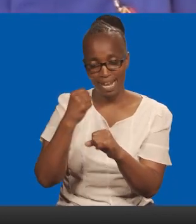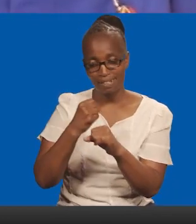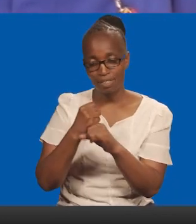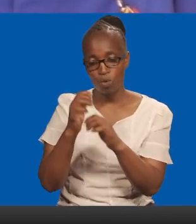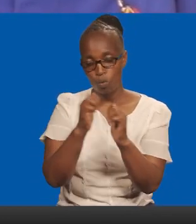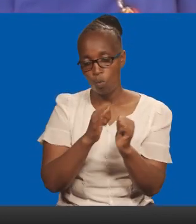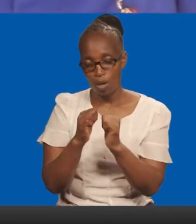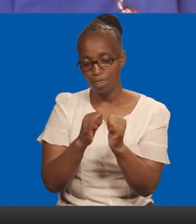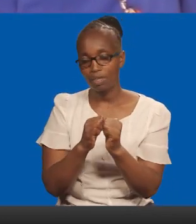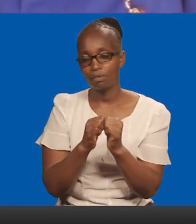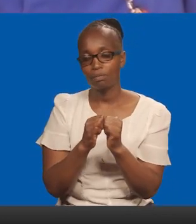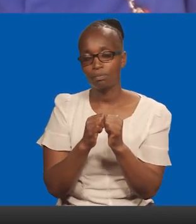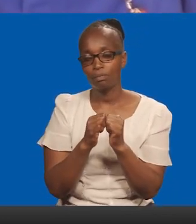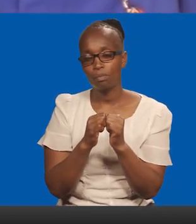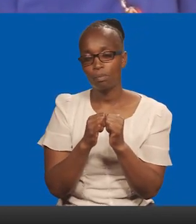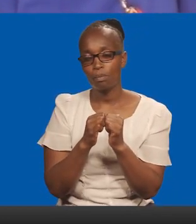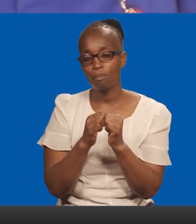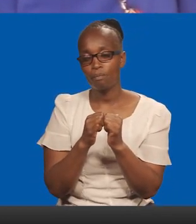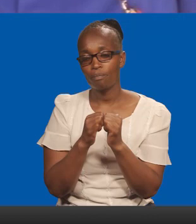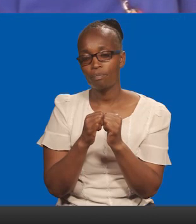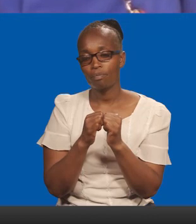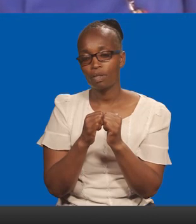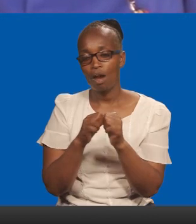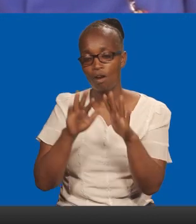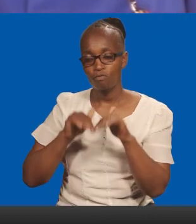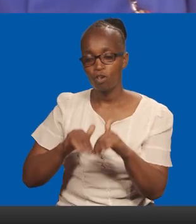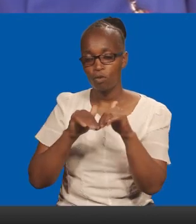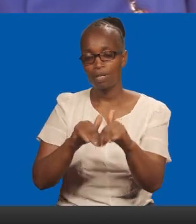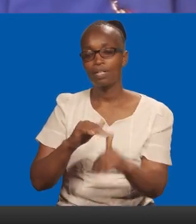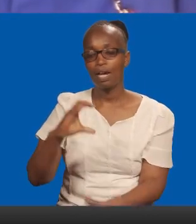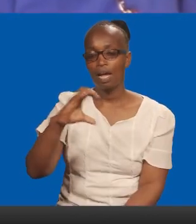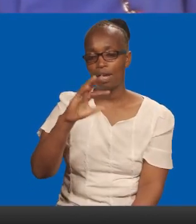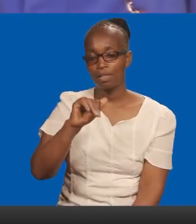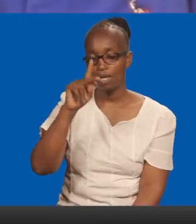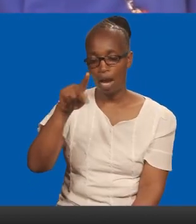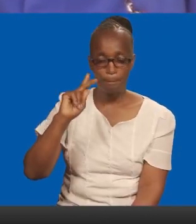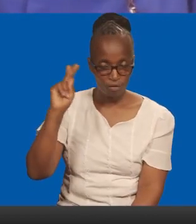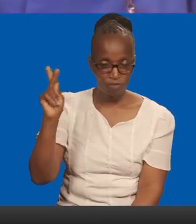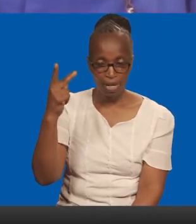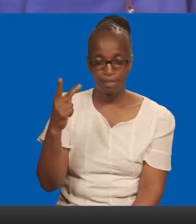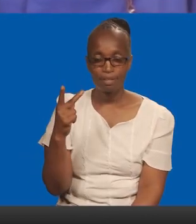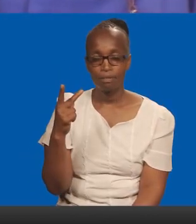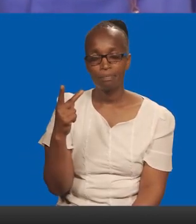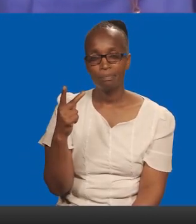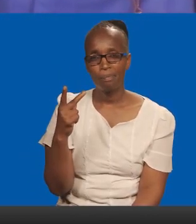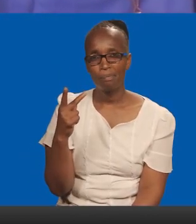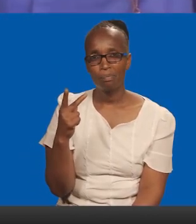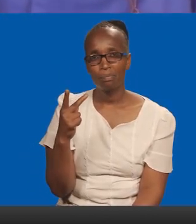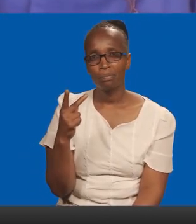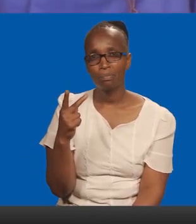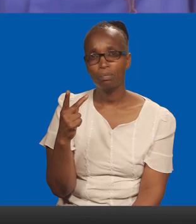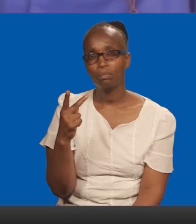Act, Cap 204 of the laws of Kenya. That law powers law enforcement